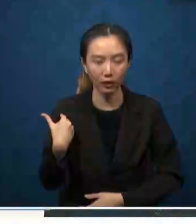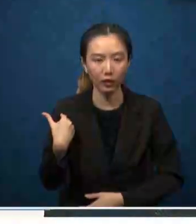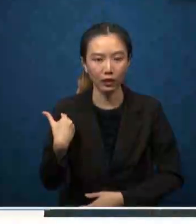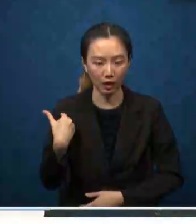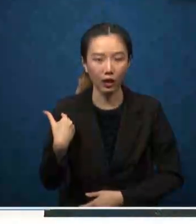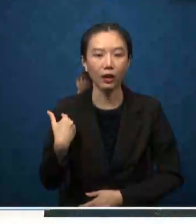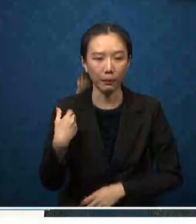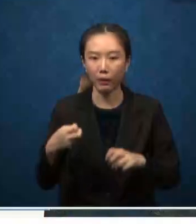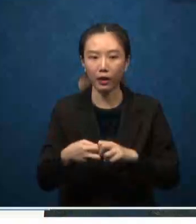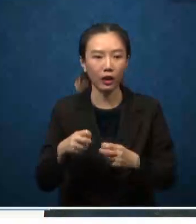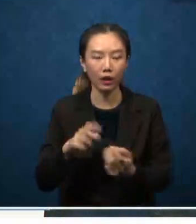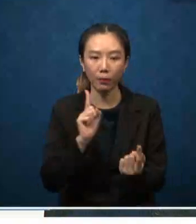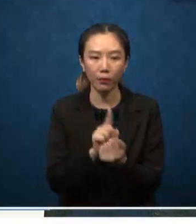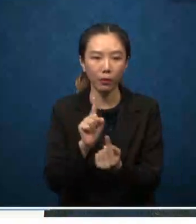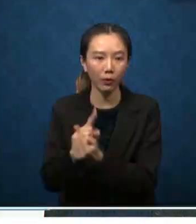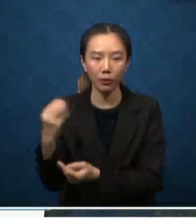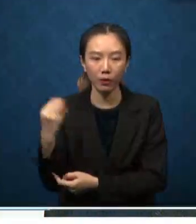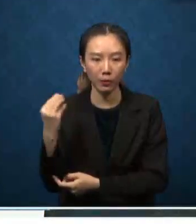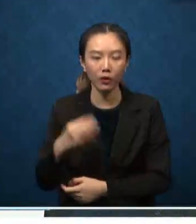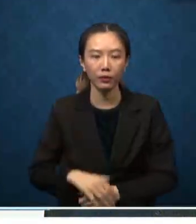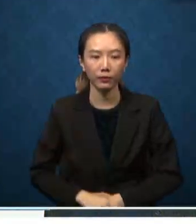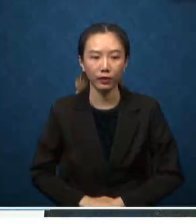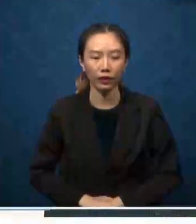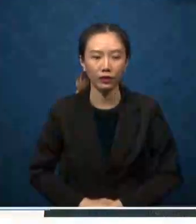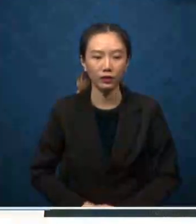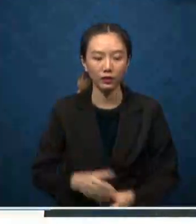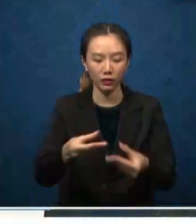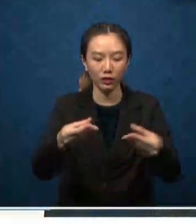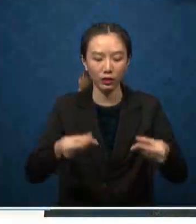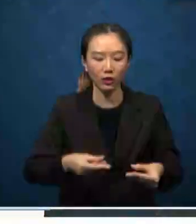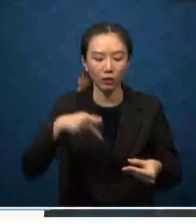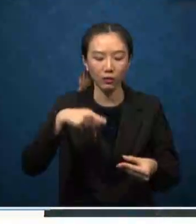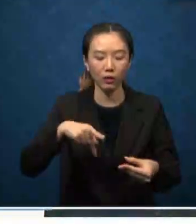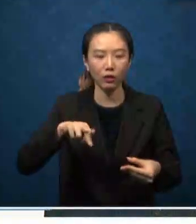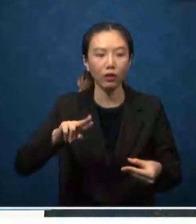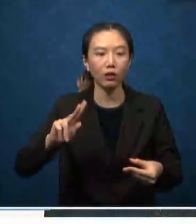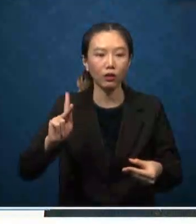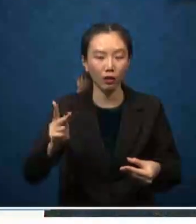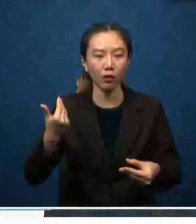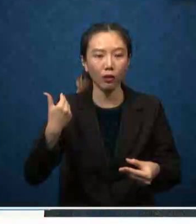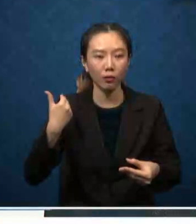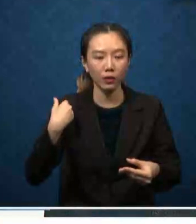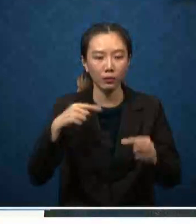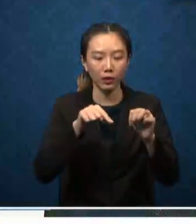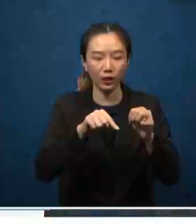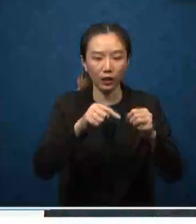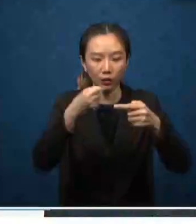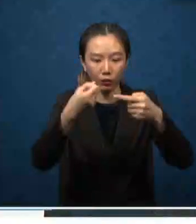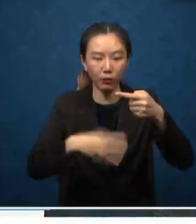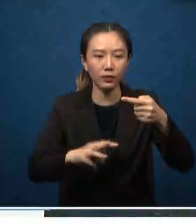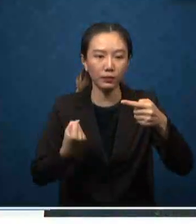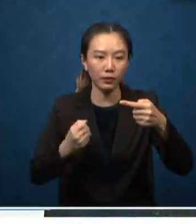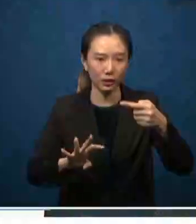พอสมควรในพ.ร.ก.ฉบับนี้ซึ่งมีทั้งหมด14มาตรา